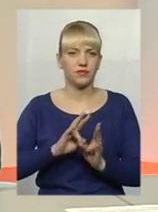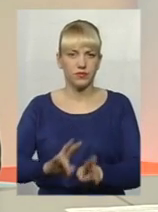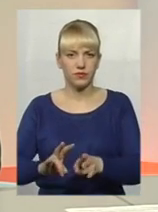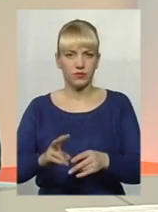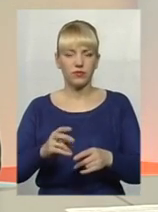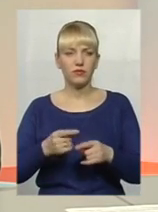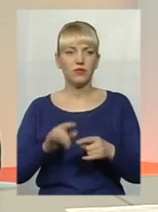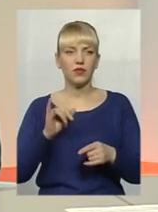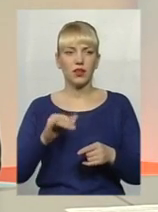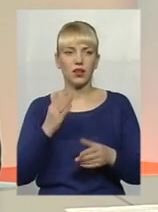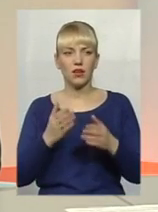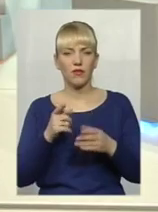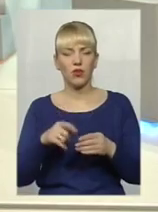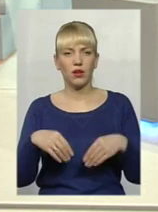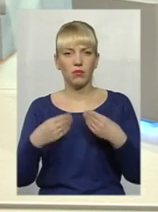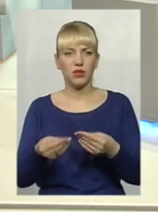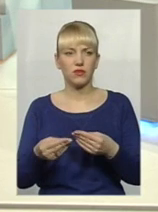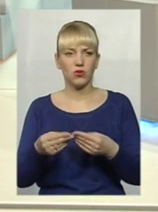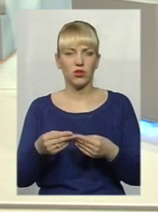організмі. Вона призводить до